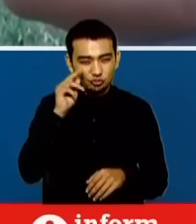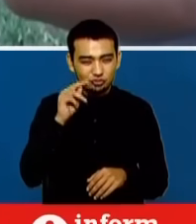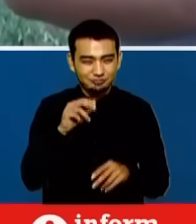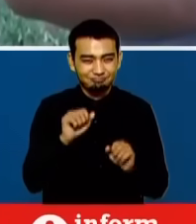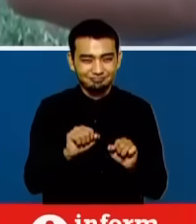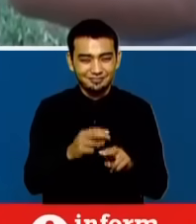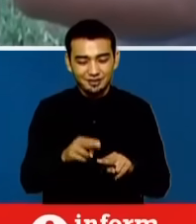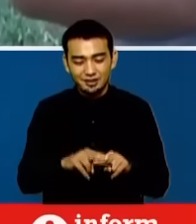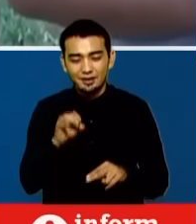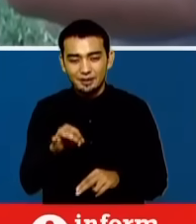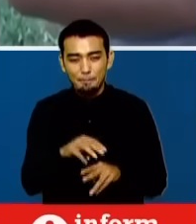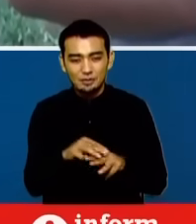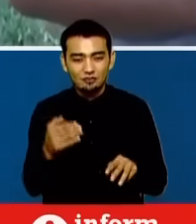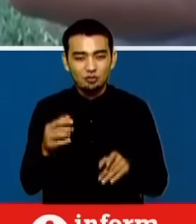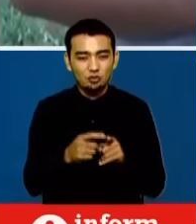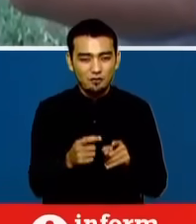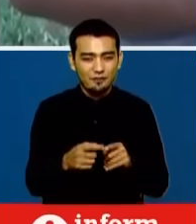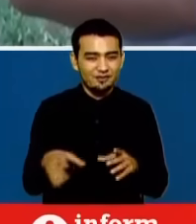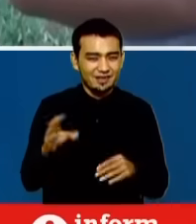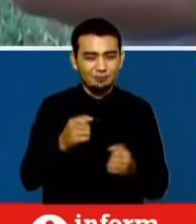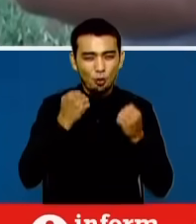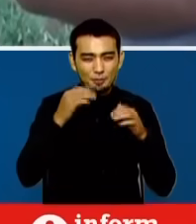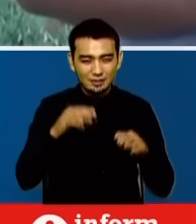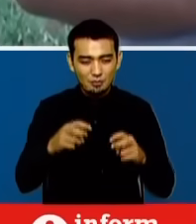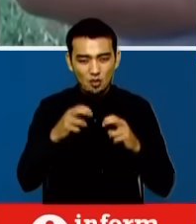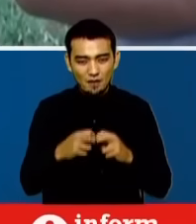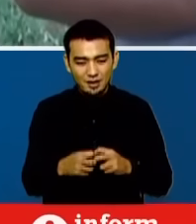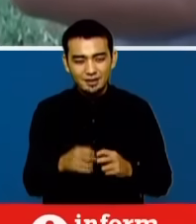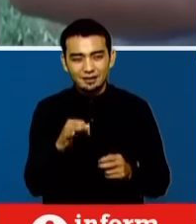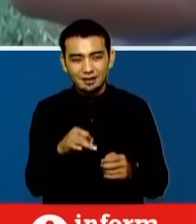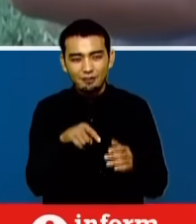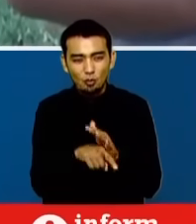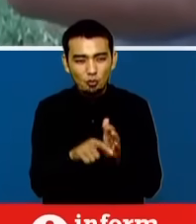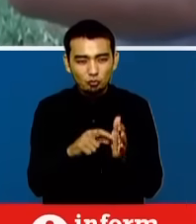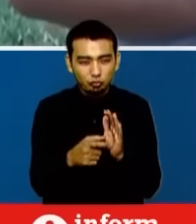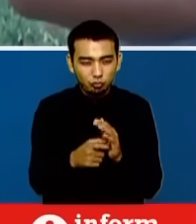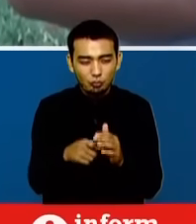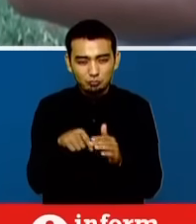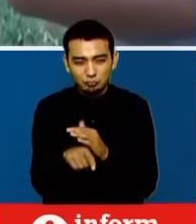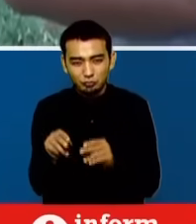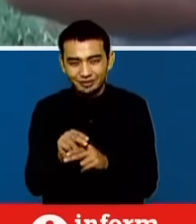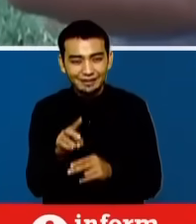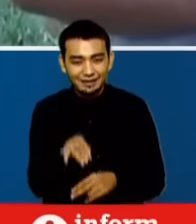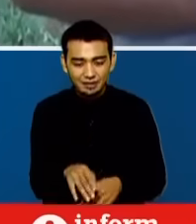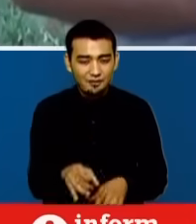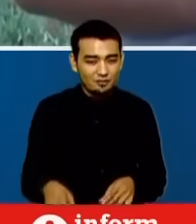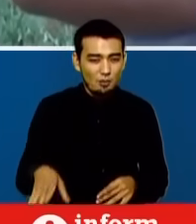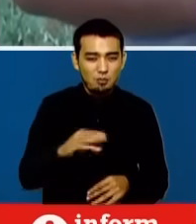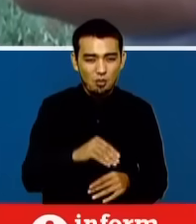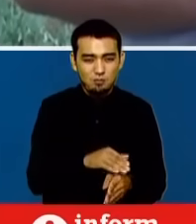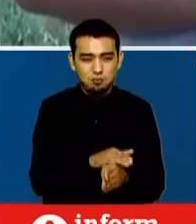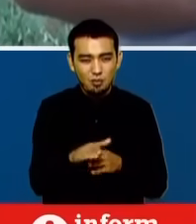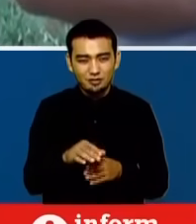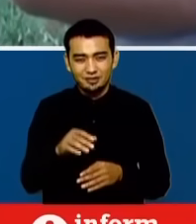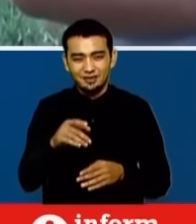алаңдарын тексермек. Министрдің айтуынша жаңа оқу жылының алдында мектептердің ішін ғана емес, олардың аумағында орналасқан барлық